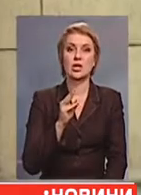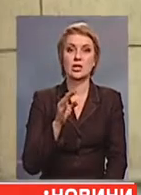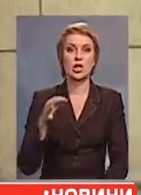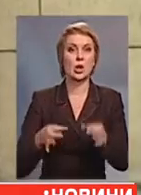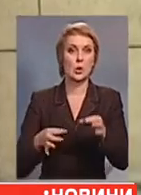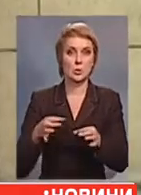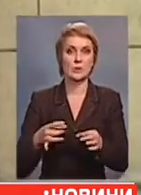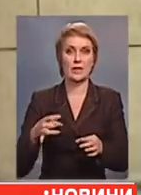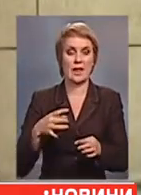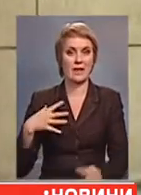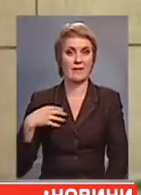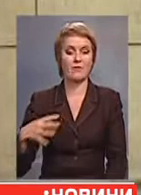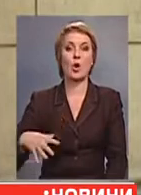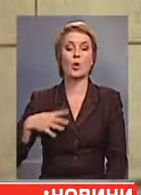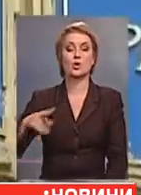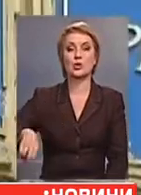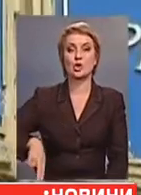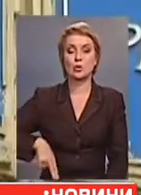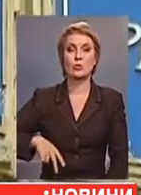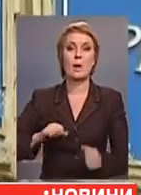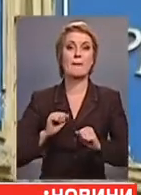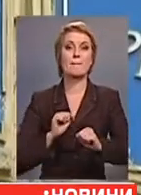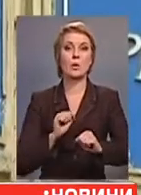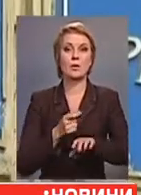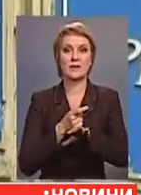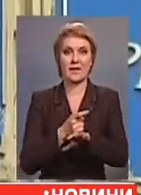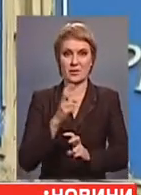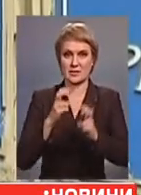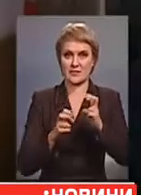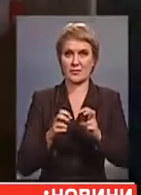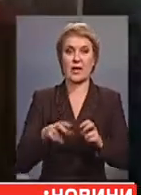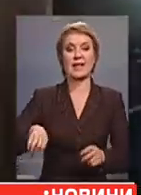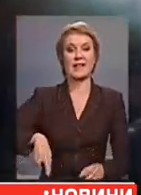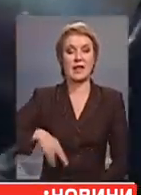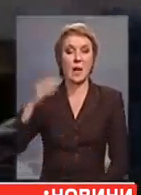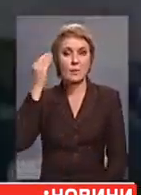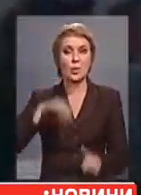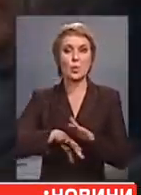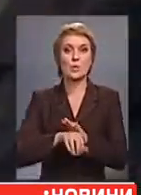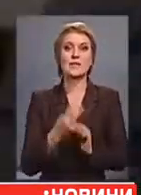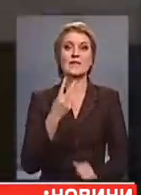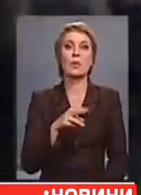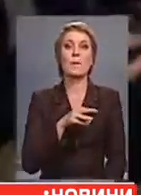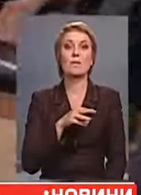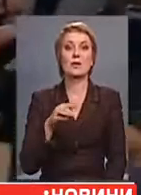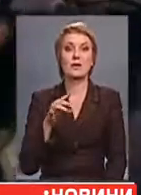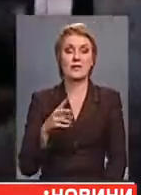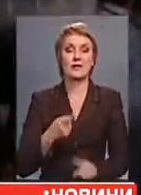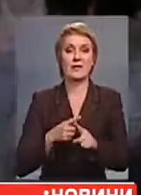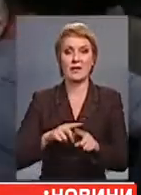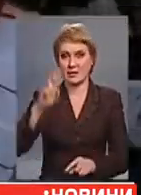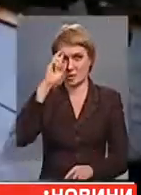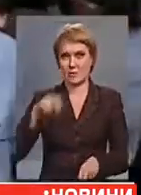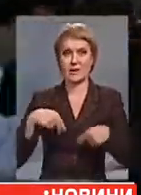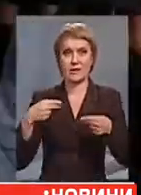Львівського бронетанкового заводу. Олександра Остапця підозрюють у розкраданні 2 мільйонів гривень, які держава надала минулої зими на ремонт